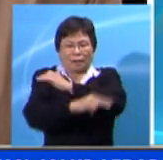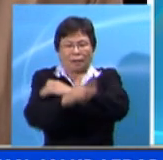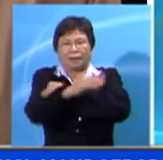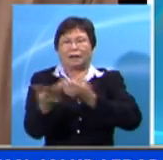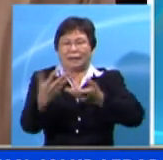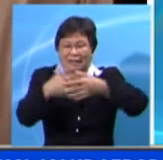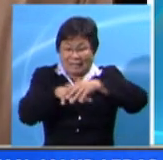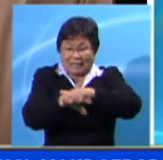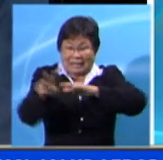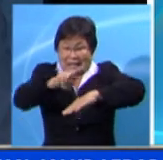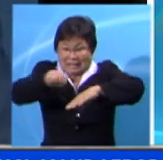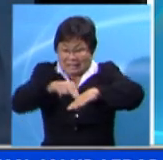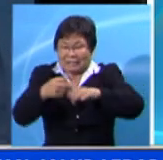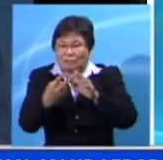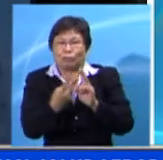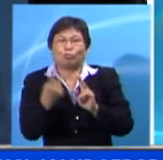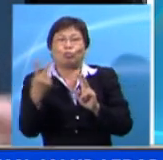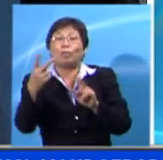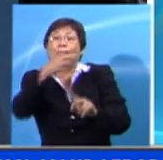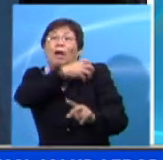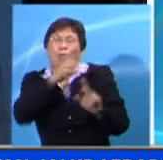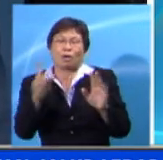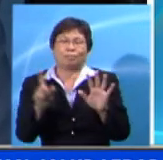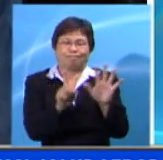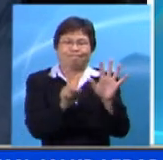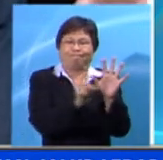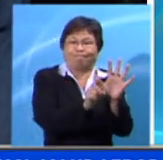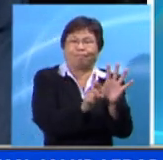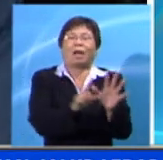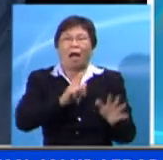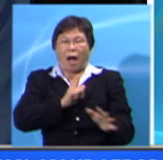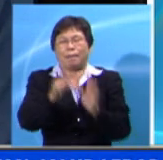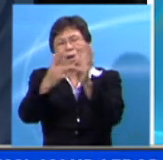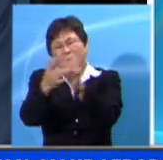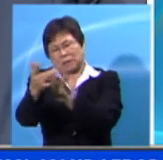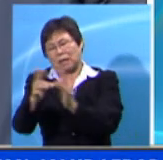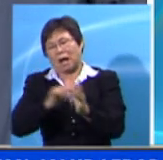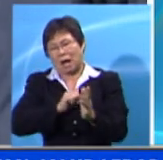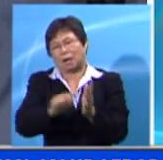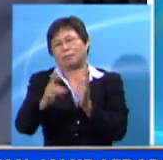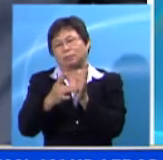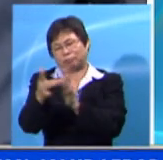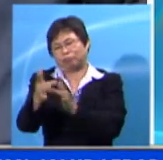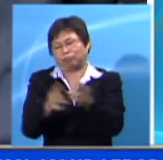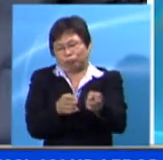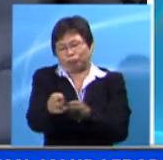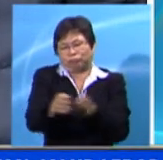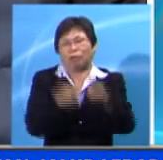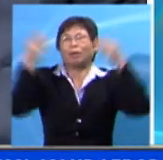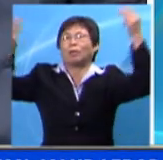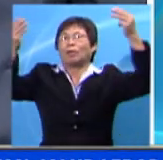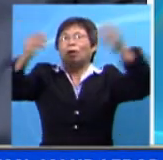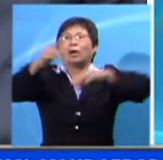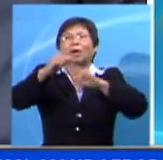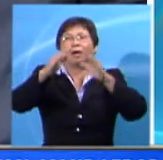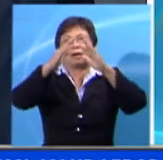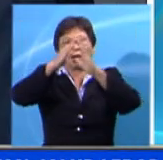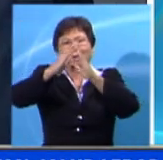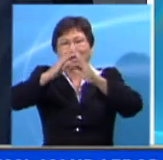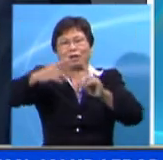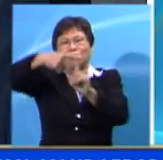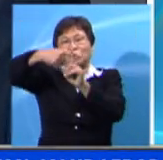nasional sementara itu bagi mayat yang beragama Kristian pula akan diuruskan oleh Majlis gereja Belanda